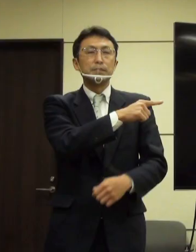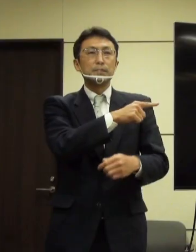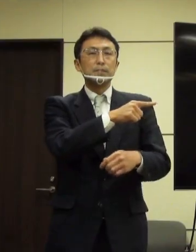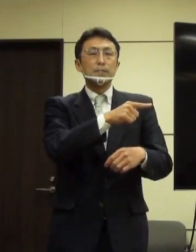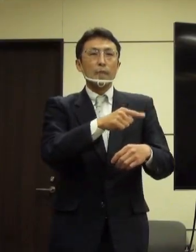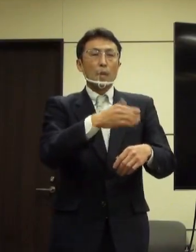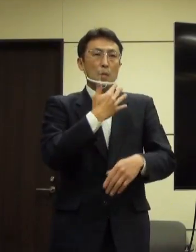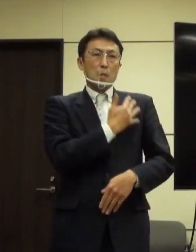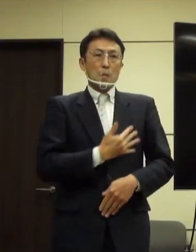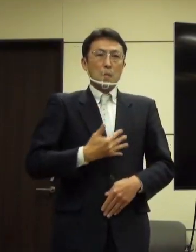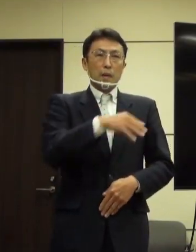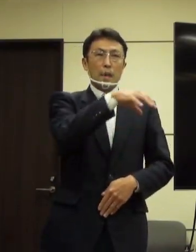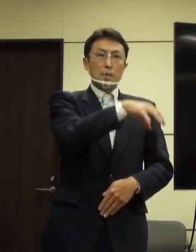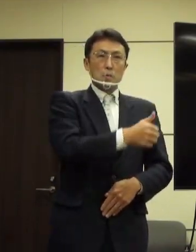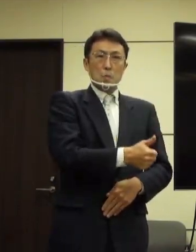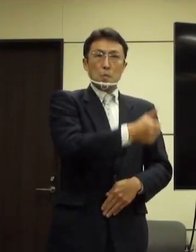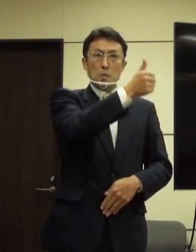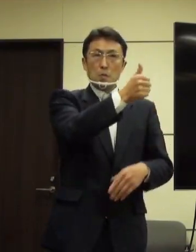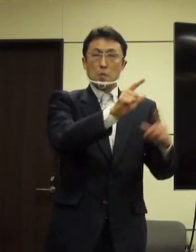た共同の